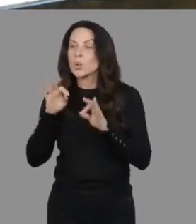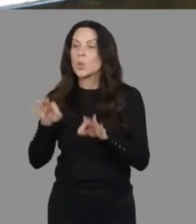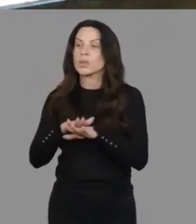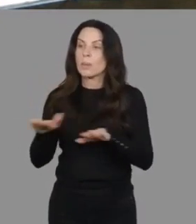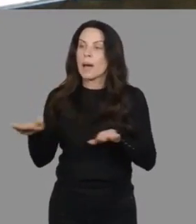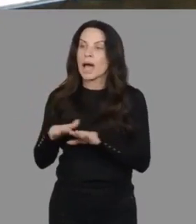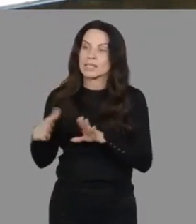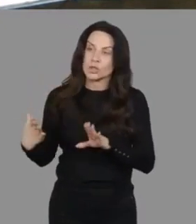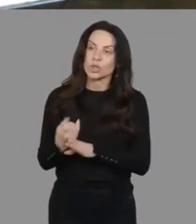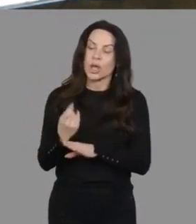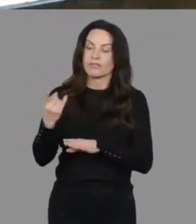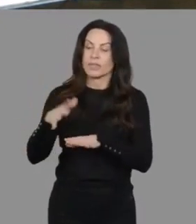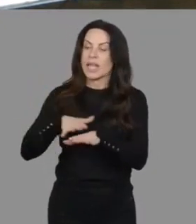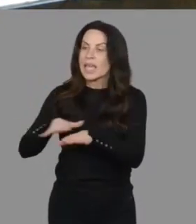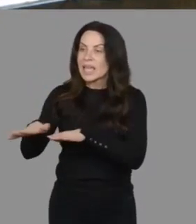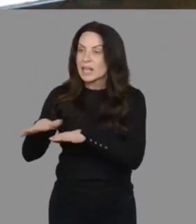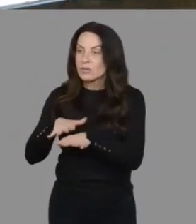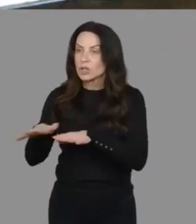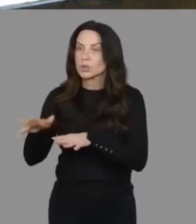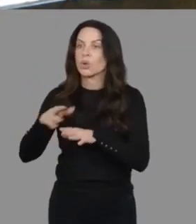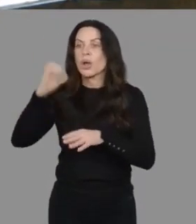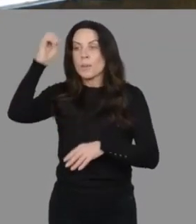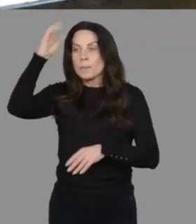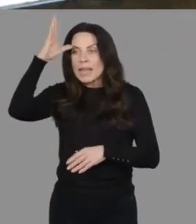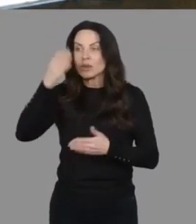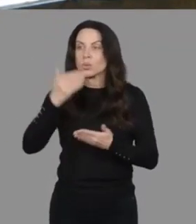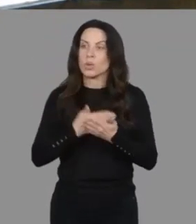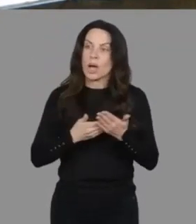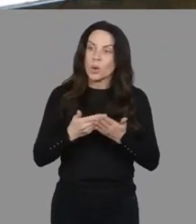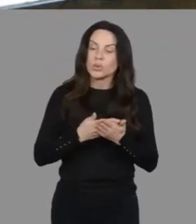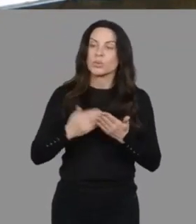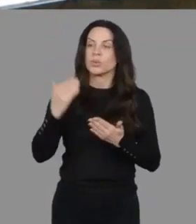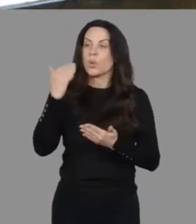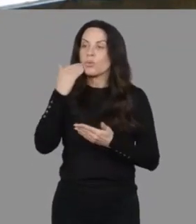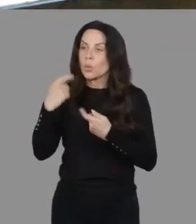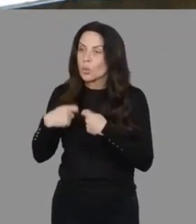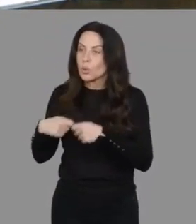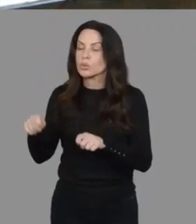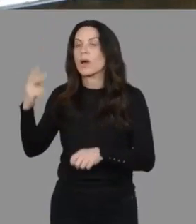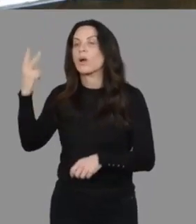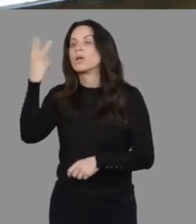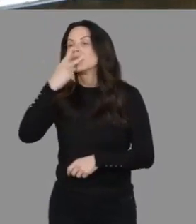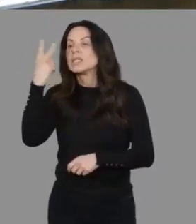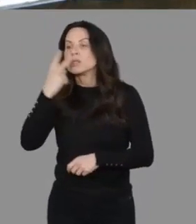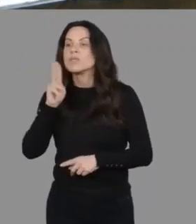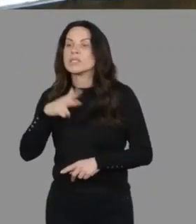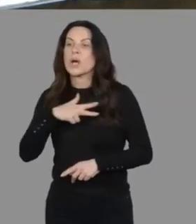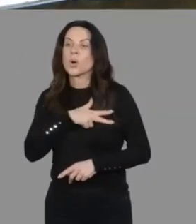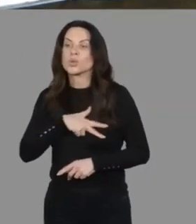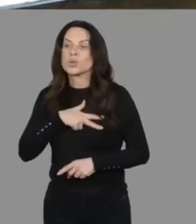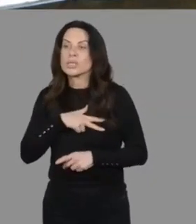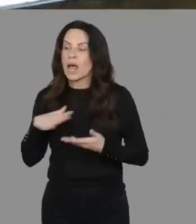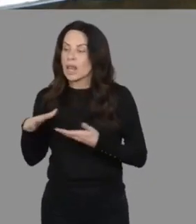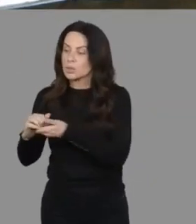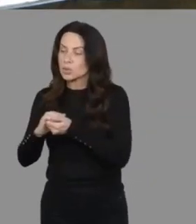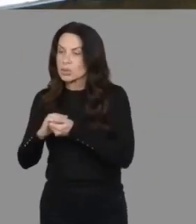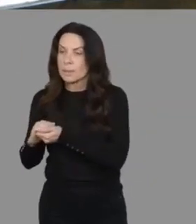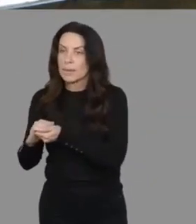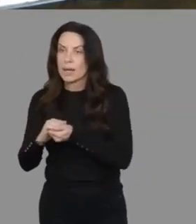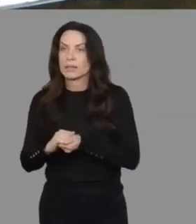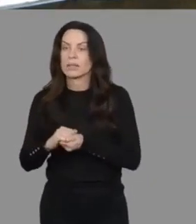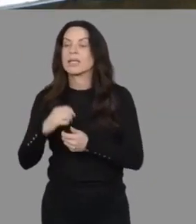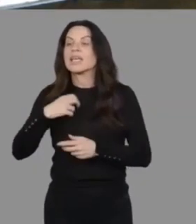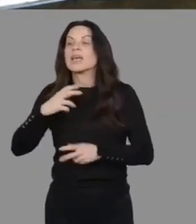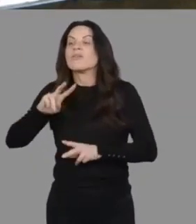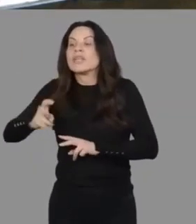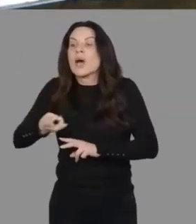Infrastruktur, in der Bildung und Ausbildung, mit weiterem Wohnungsbau und selbstverständlich in den Fragen des sozialen Zusammenhalts. Nochmal zur